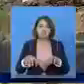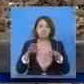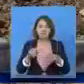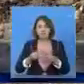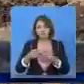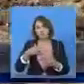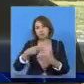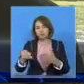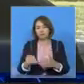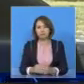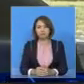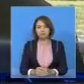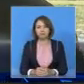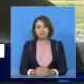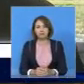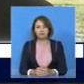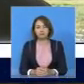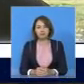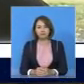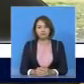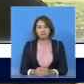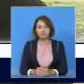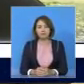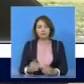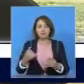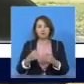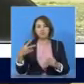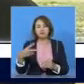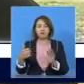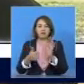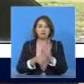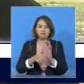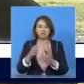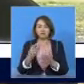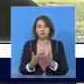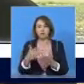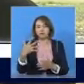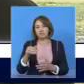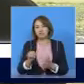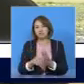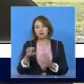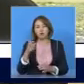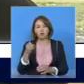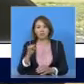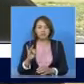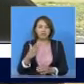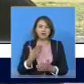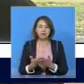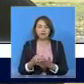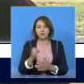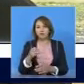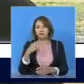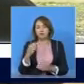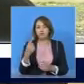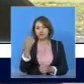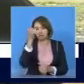құрал сатып алды. Участок составляет 26 гектаров. Аумақта ауданы 26 гектарды құрайды. Оның 5 гектары құлпынай. Құлпынайдың бір бөлігімен өнімді жылына